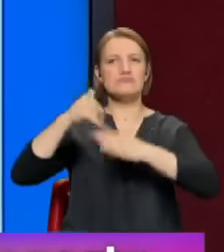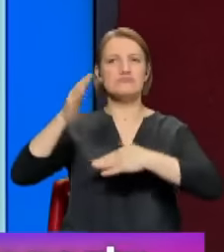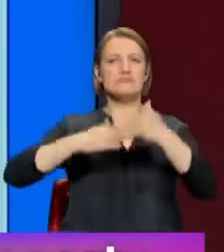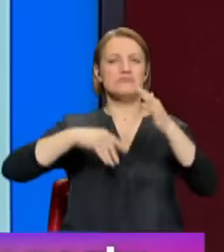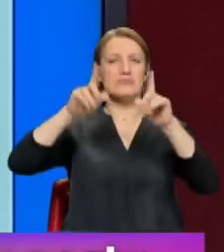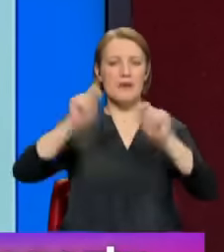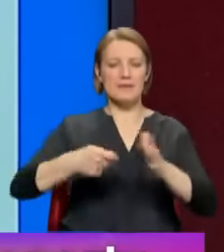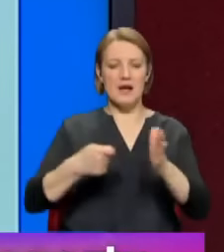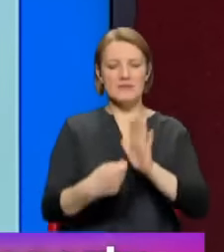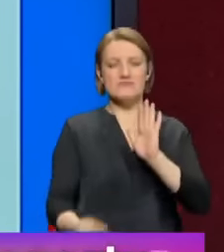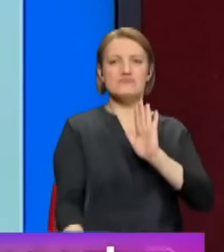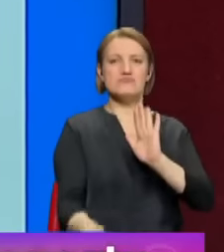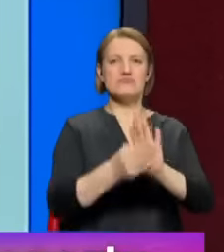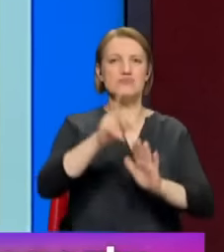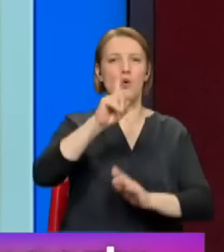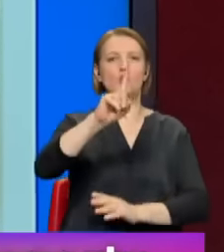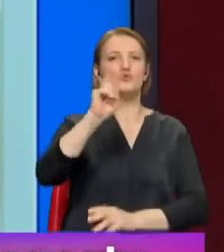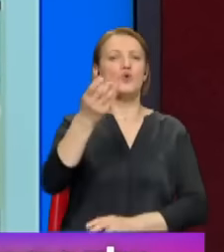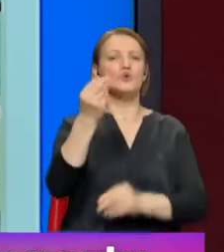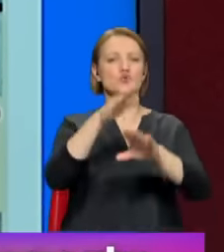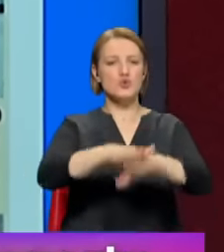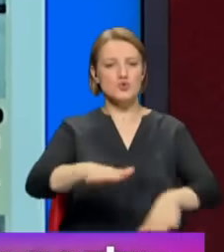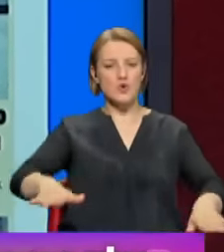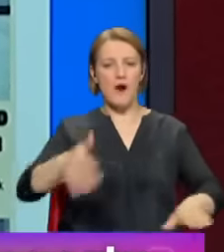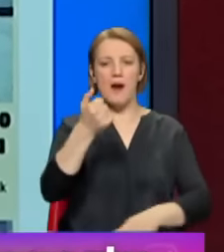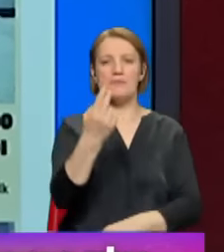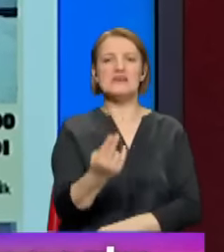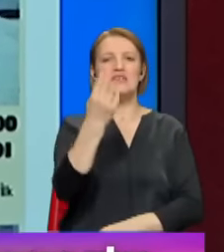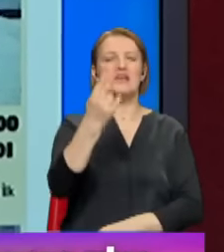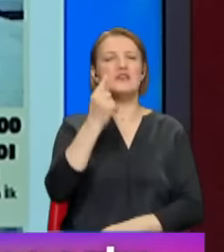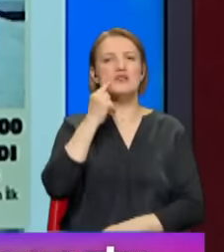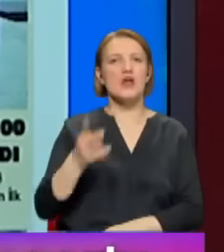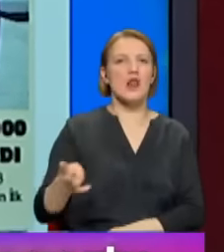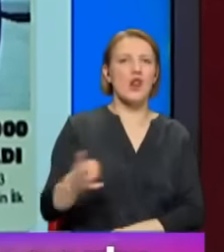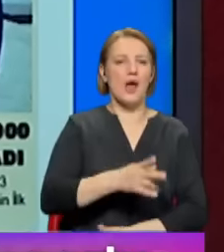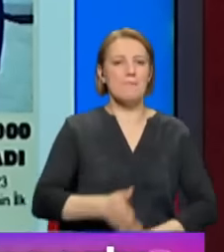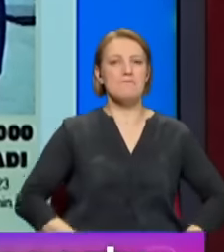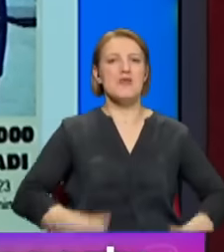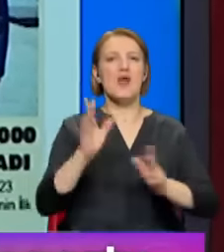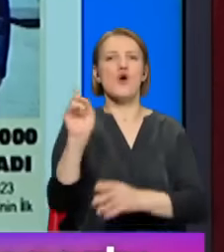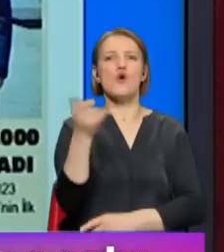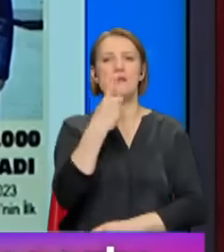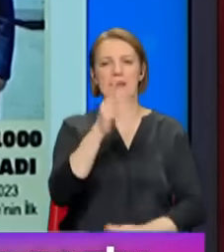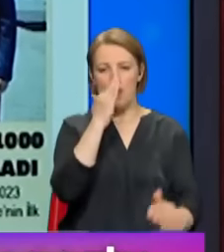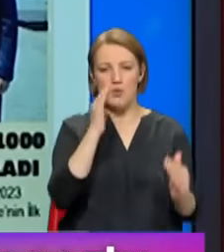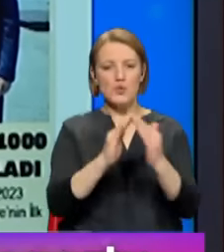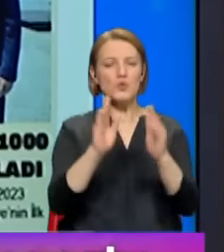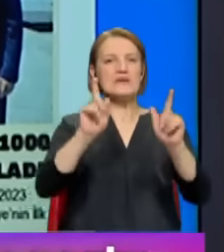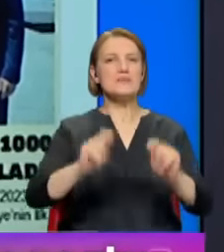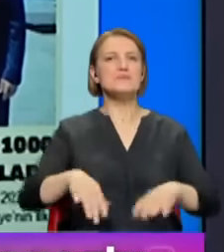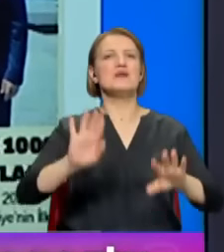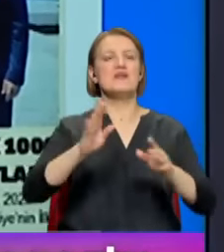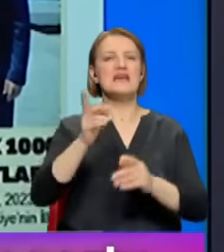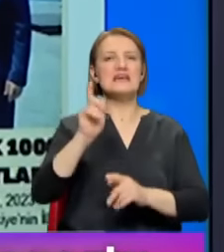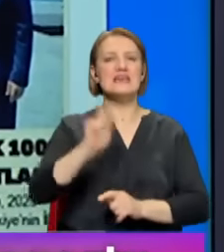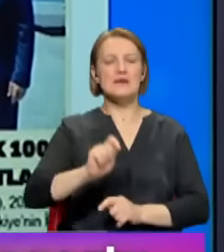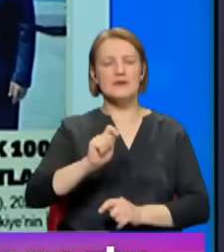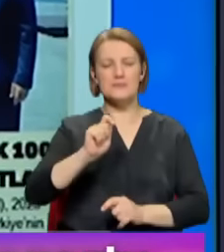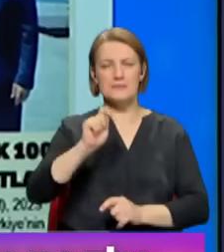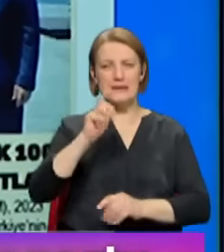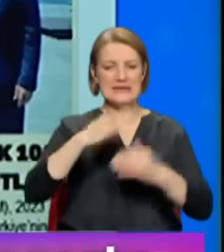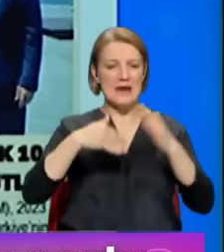verdiği apartman 19'u çocuk. 67 kişiye mezar oldu. Binanın yönetmeliğe uygun yapılmadığı ve yapı denetim